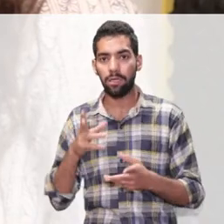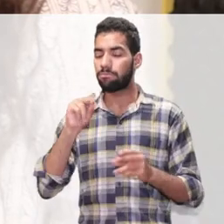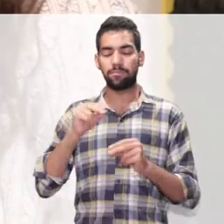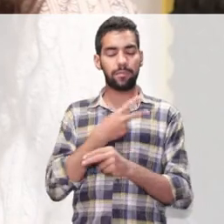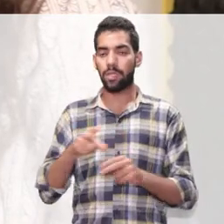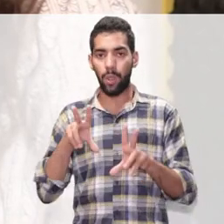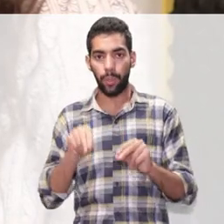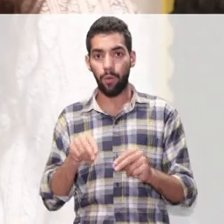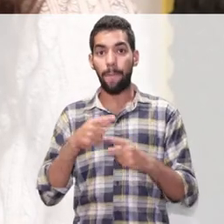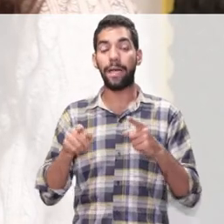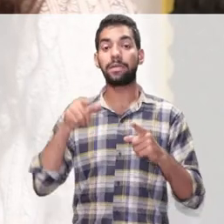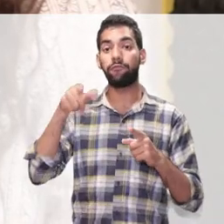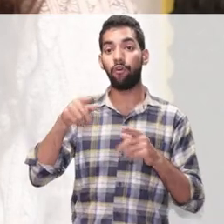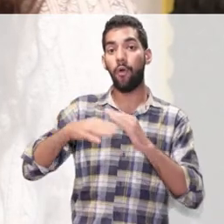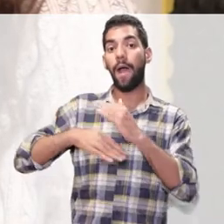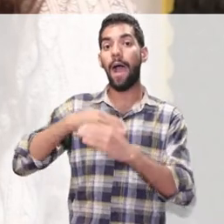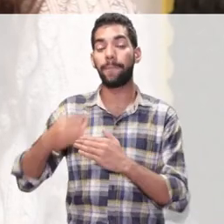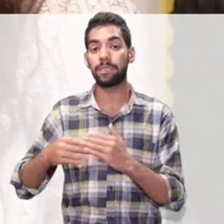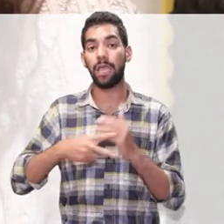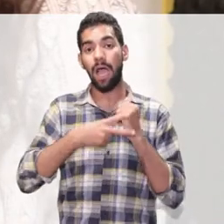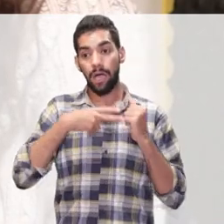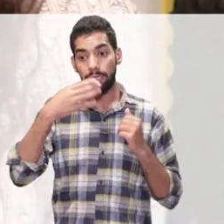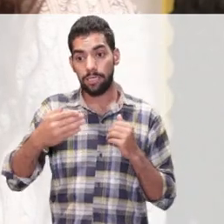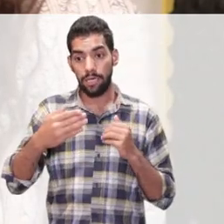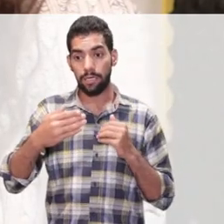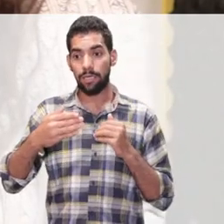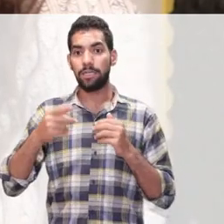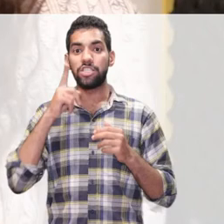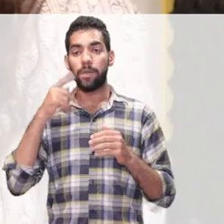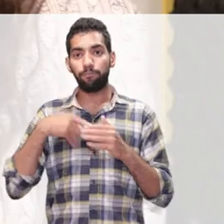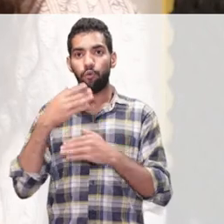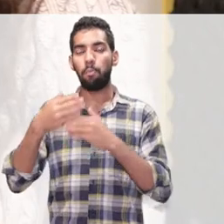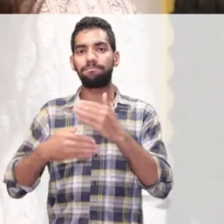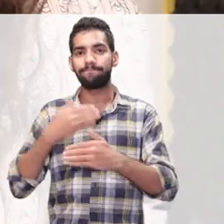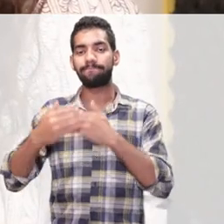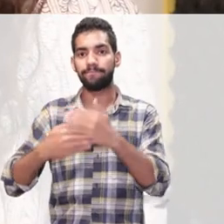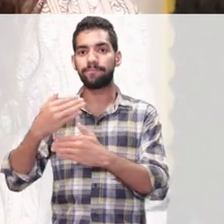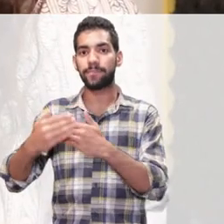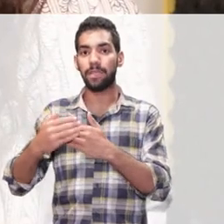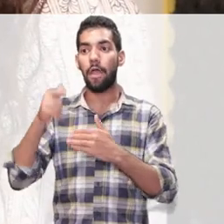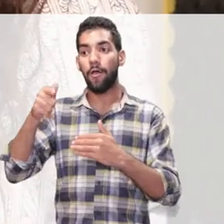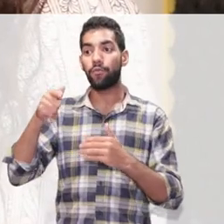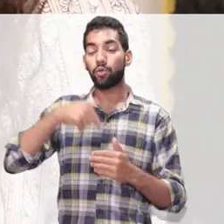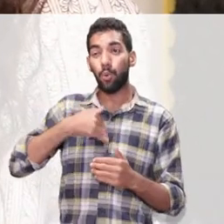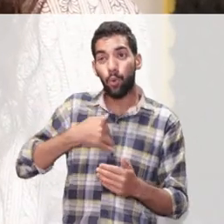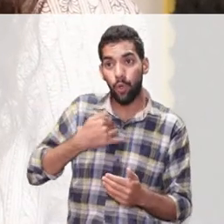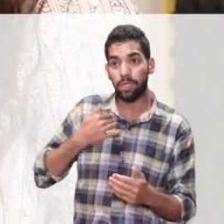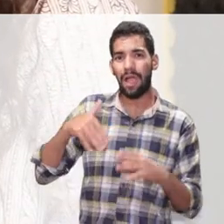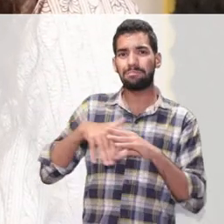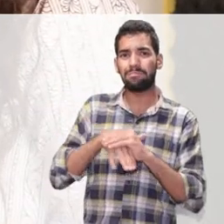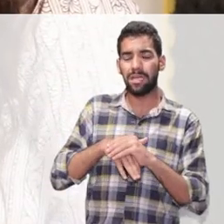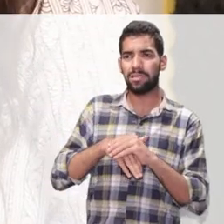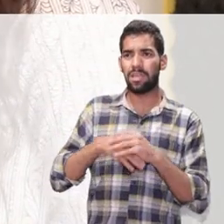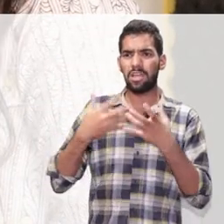पॉइंट इन योर लाइफ आपकी हेल्प सफर कर रही होगी आपका विश्व खूनी सकून खत्म हो गया होगा वही होगा क्योंकि आपने यह भी